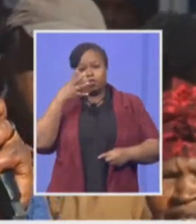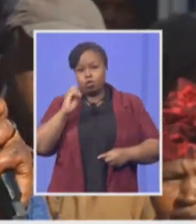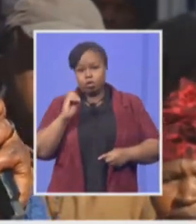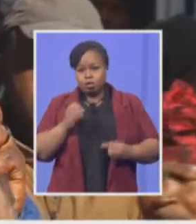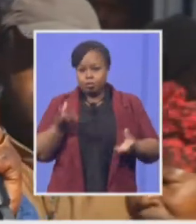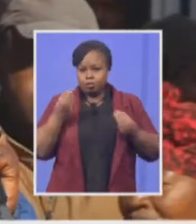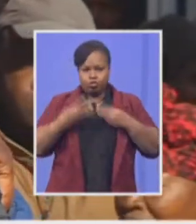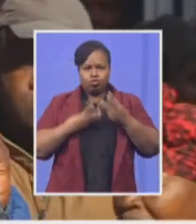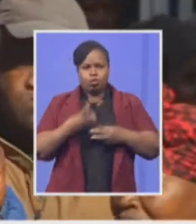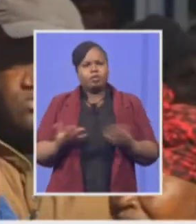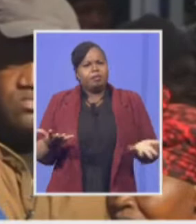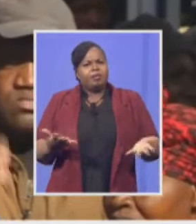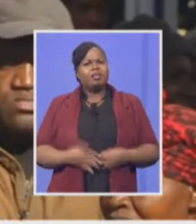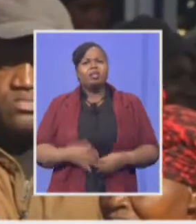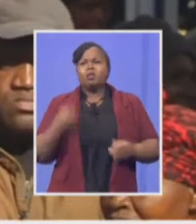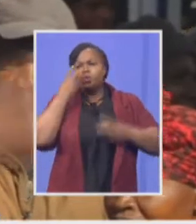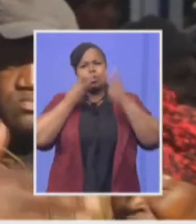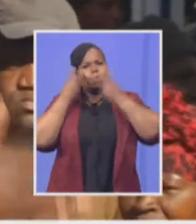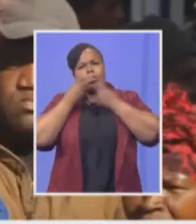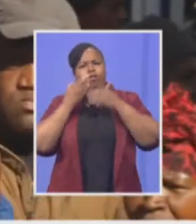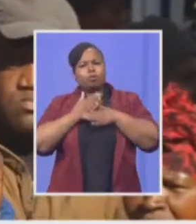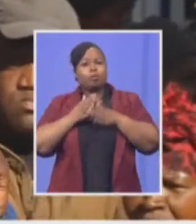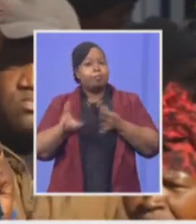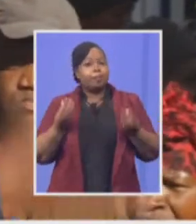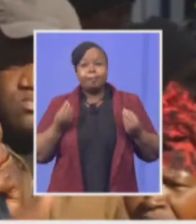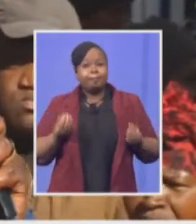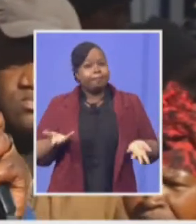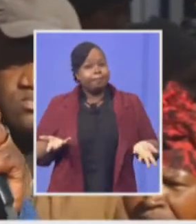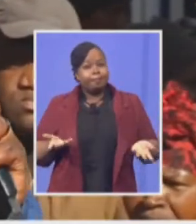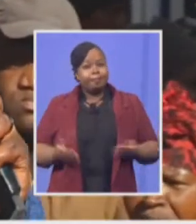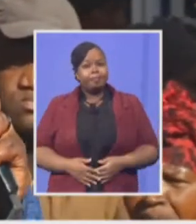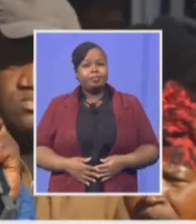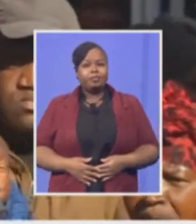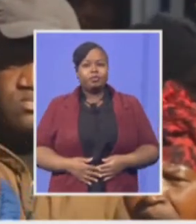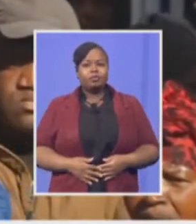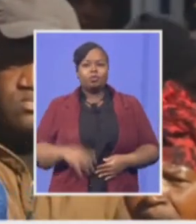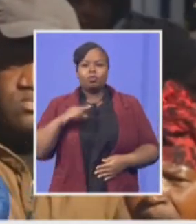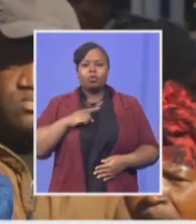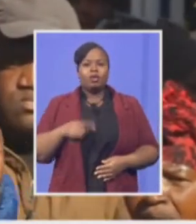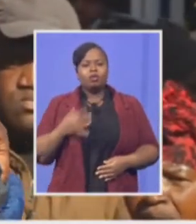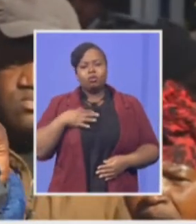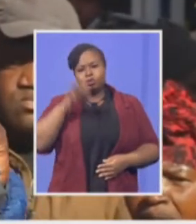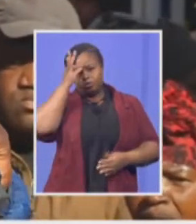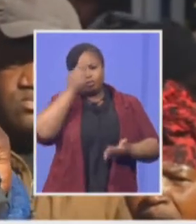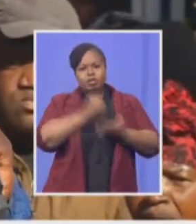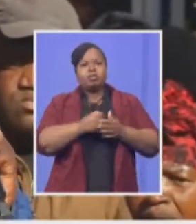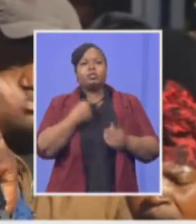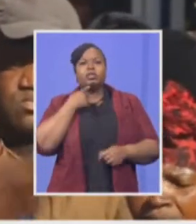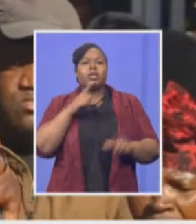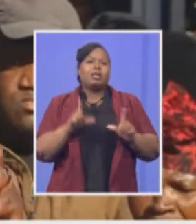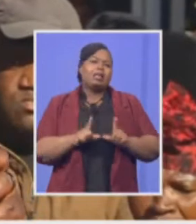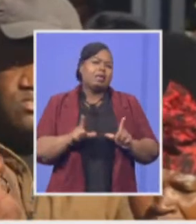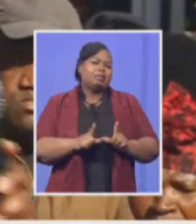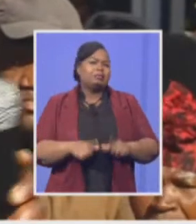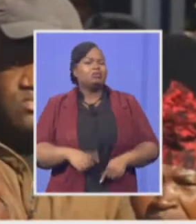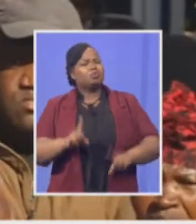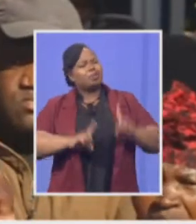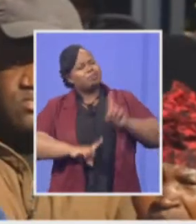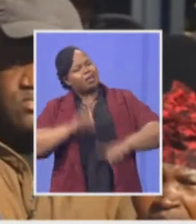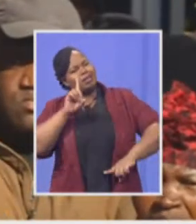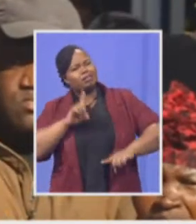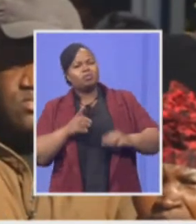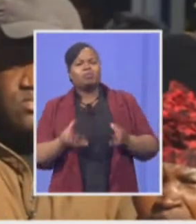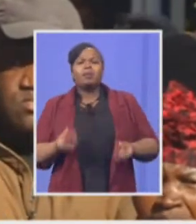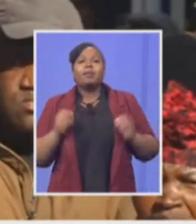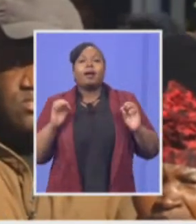kodwa bowumaketha uloku ufuna umsebenzi la uyofika u-certify kuthi kufuna ama-license uzawuthola